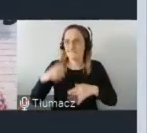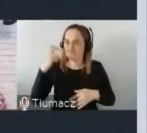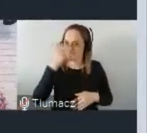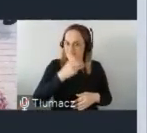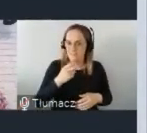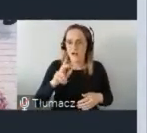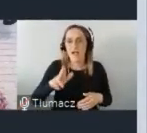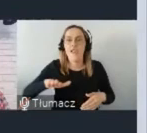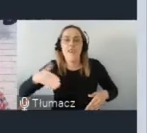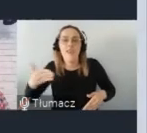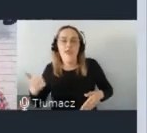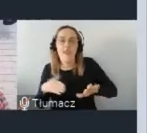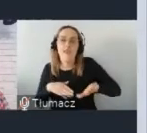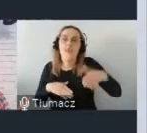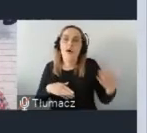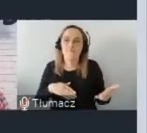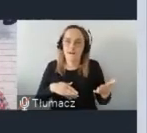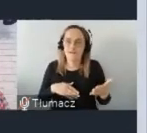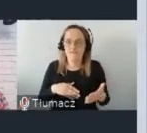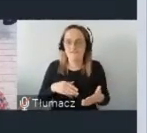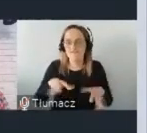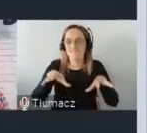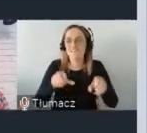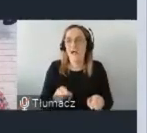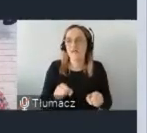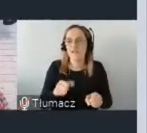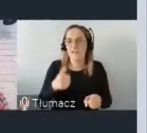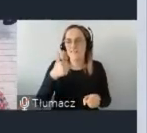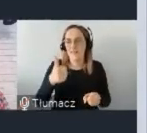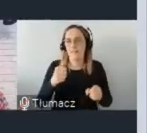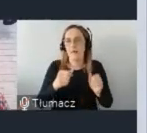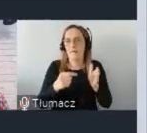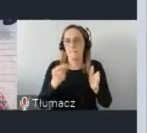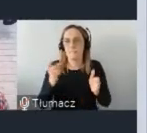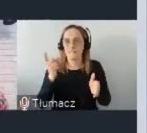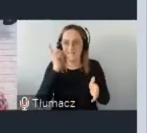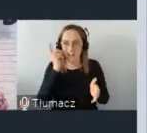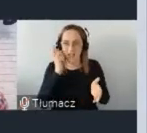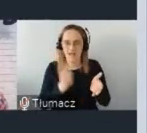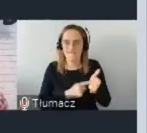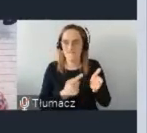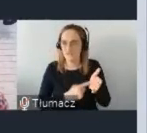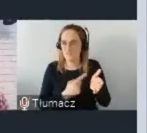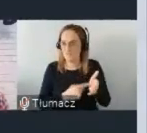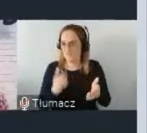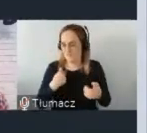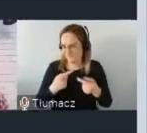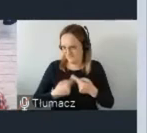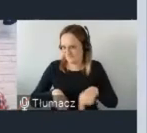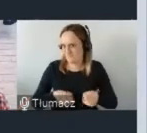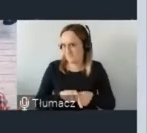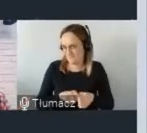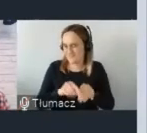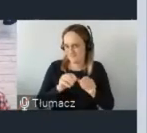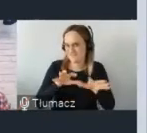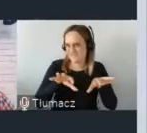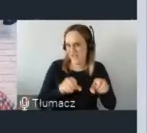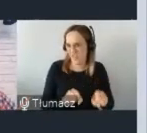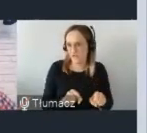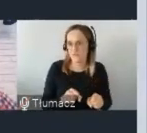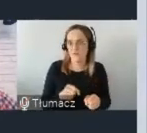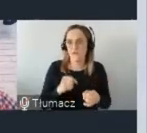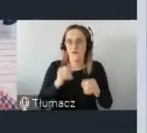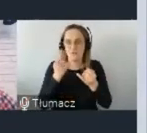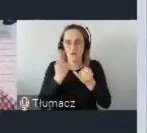wystarczy. Powiem wam szczerze, nie takie zajęcia robiłem na jednym smartfonie parę lat temu, bo jak się dobrze wprowadzi